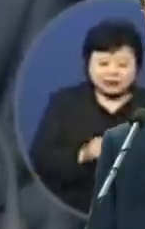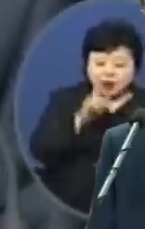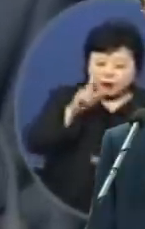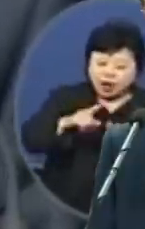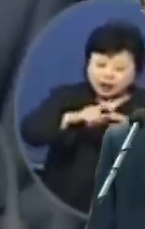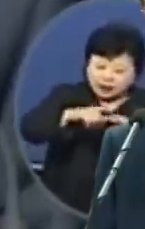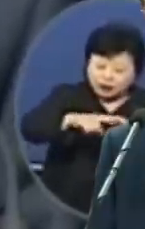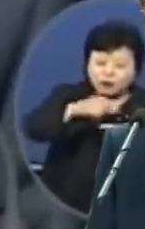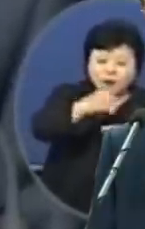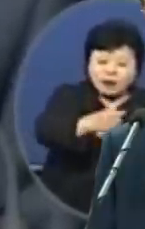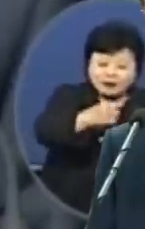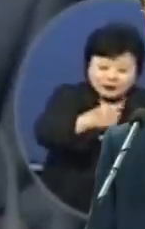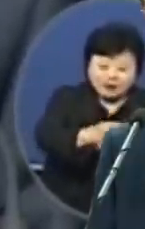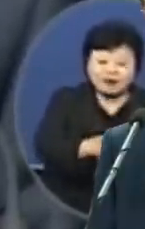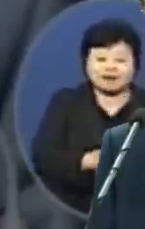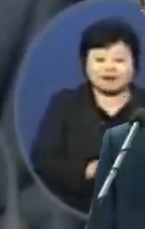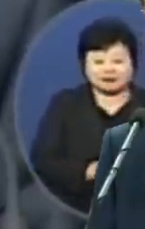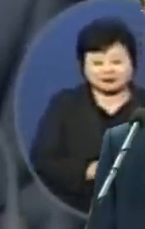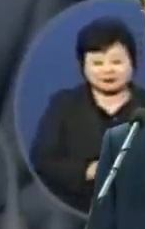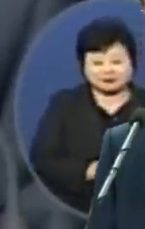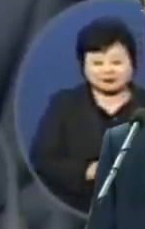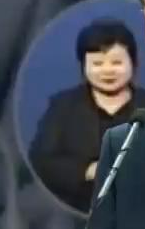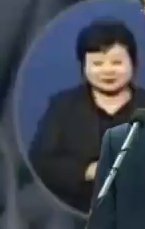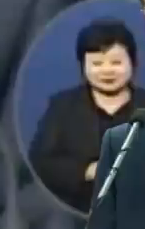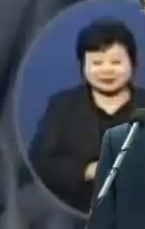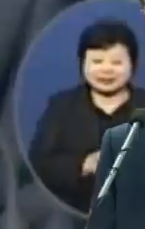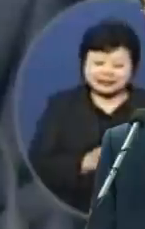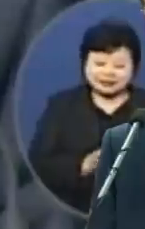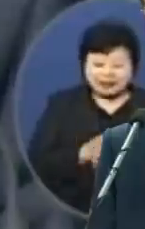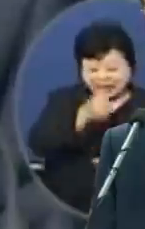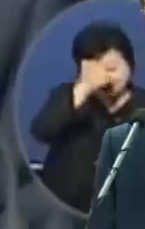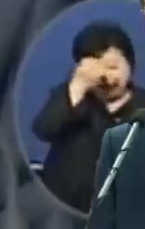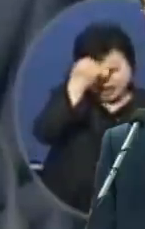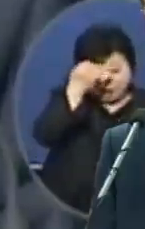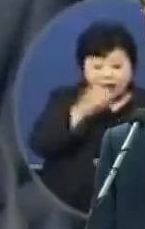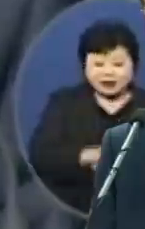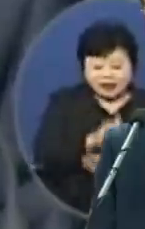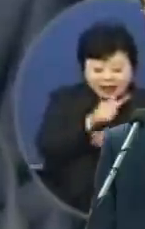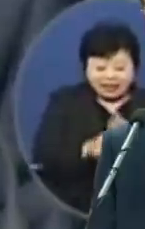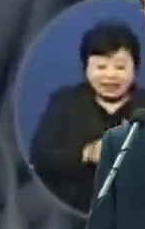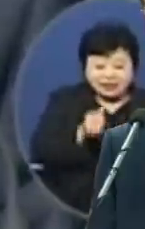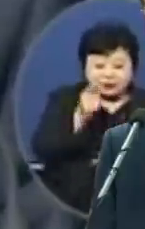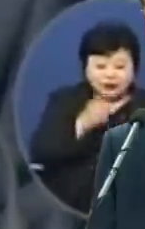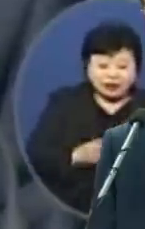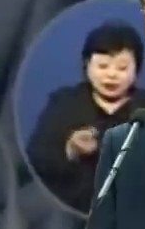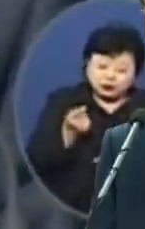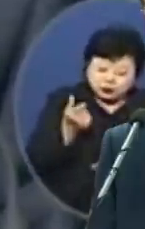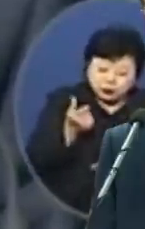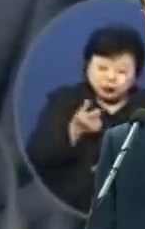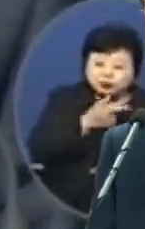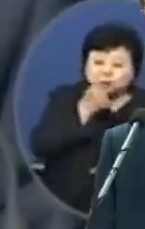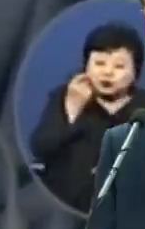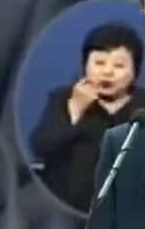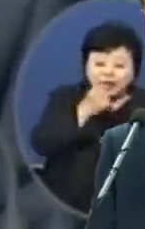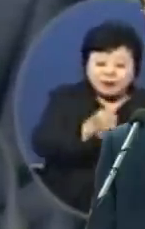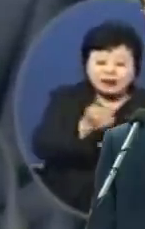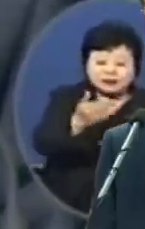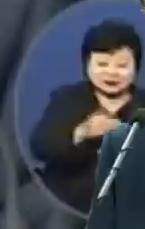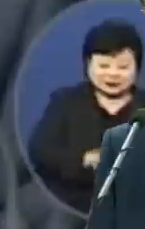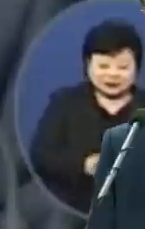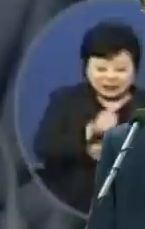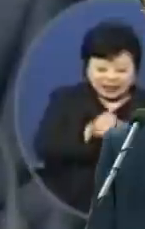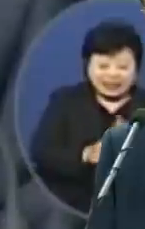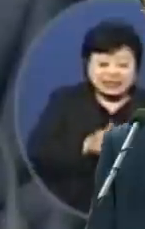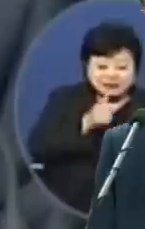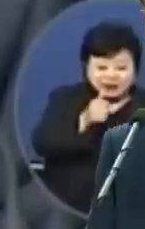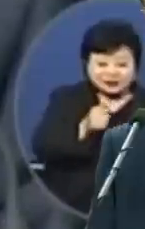형상과 모양대로 지었었습니다. 그러므로 아담과 하와는 하나님보다 조금 못하게 지음을 받아서